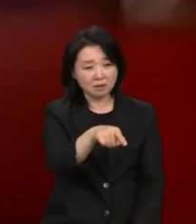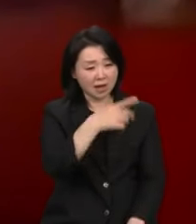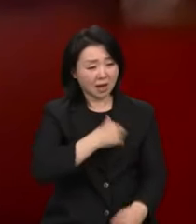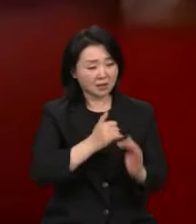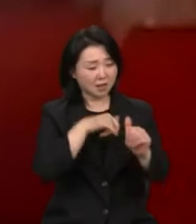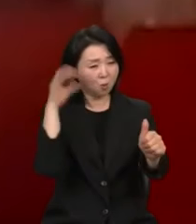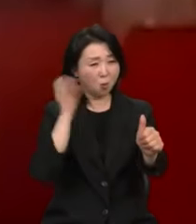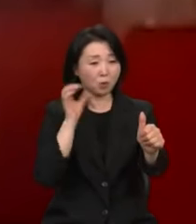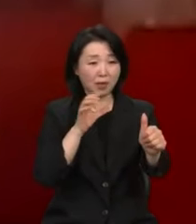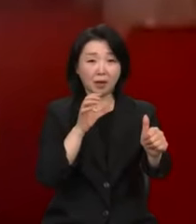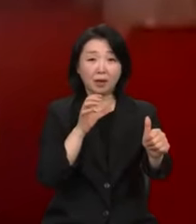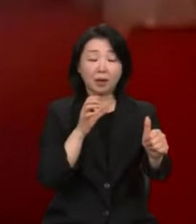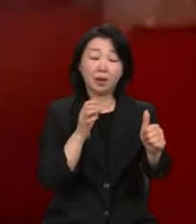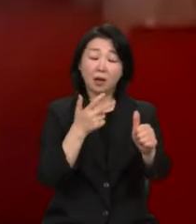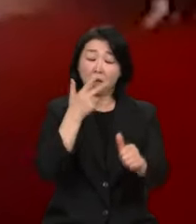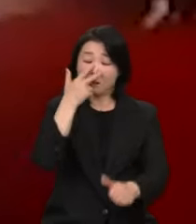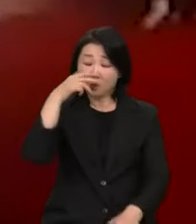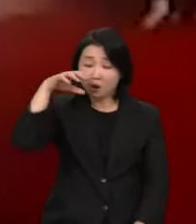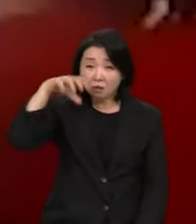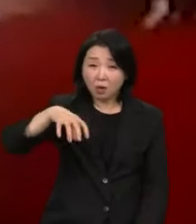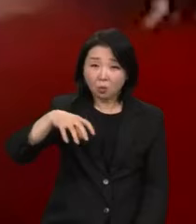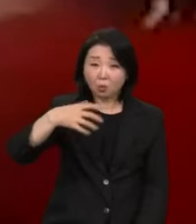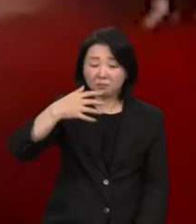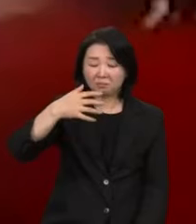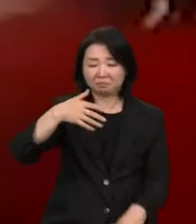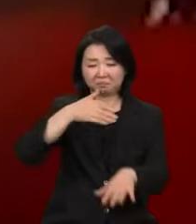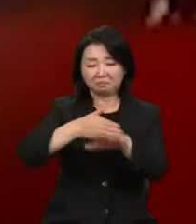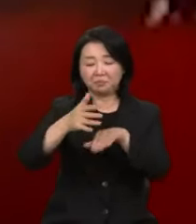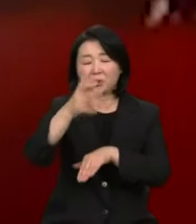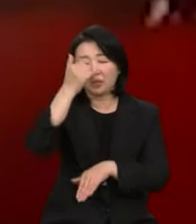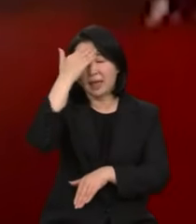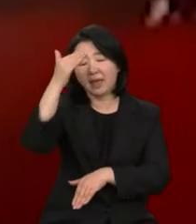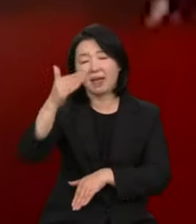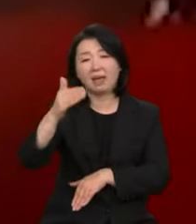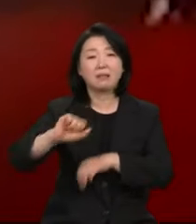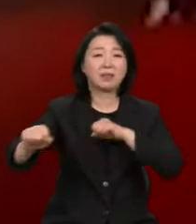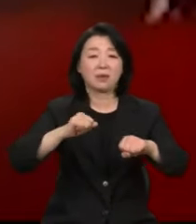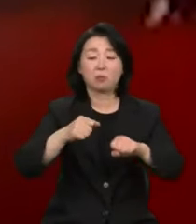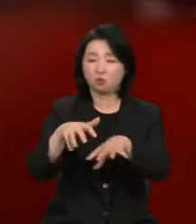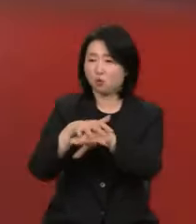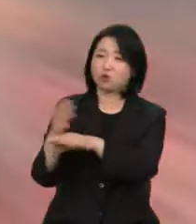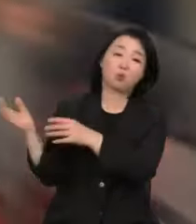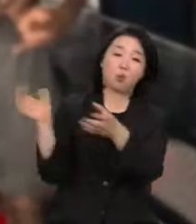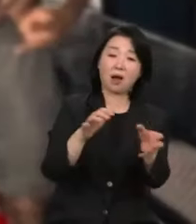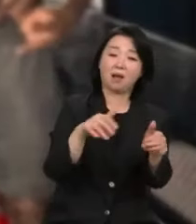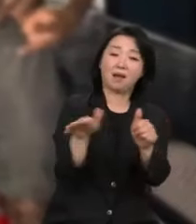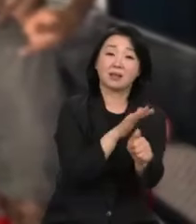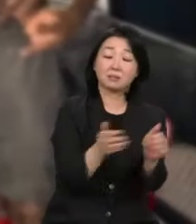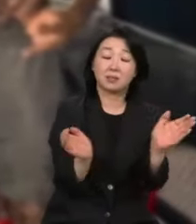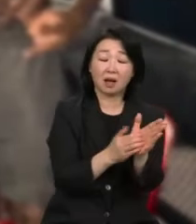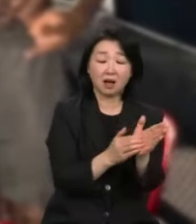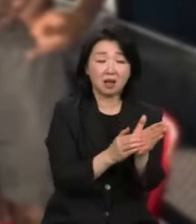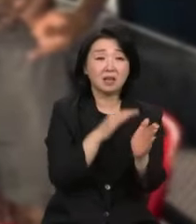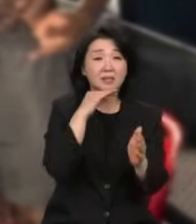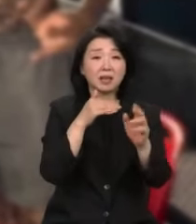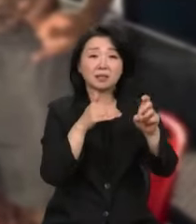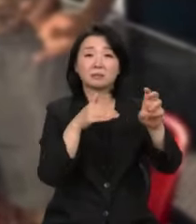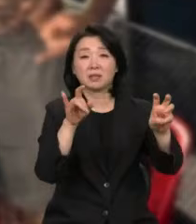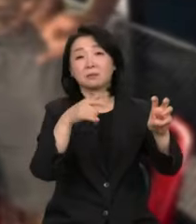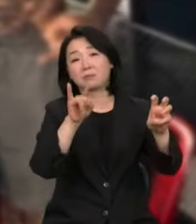혼내주는데 평택 지역 폭력 조직 행동대장이 조직원들을 동원한 겁니다. 대부분 20, 30대로 이루어진 이